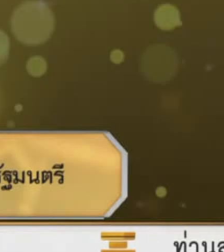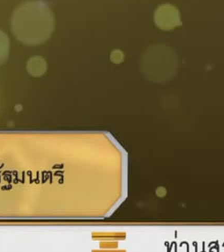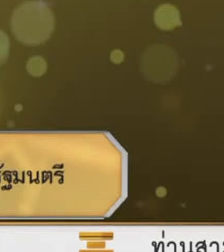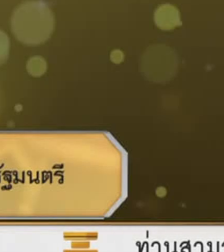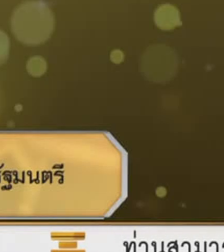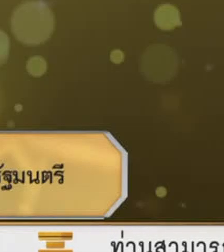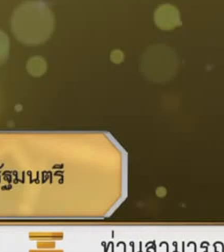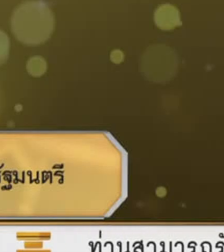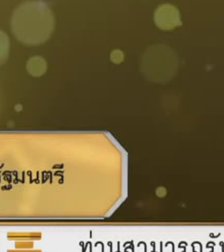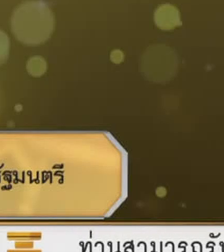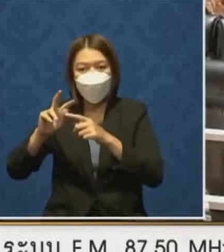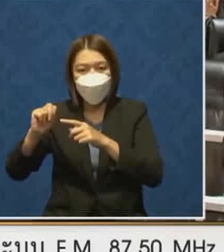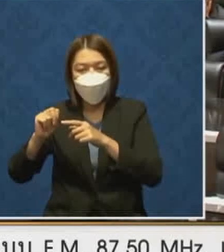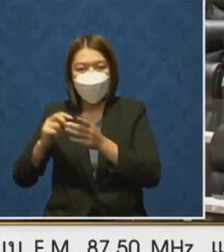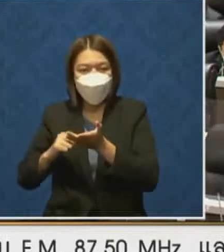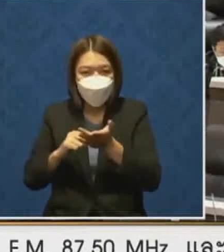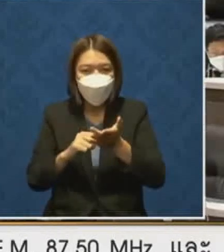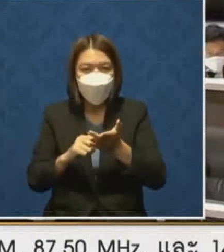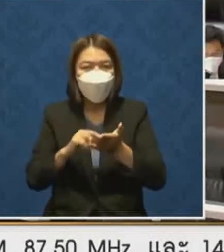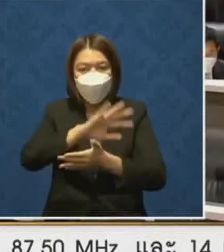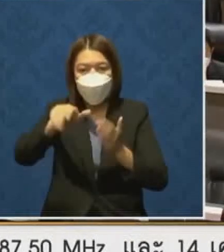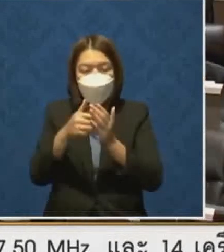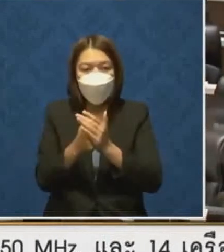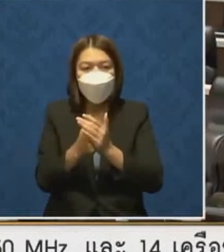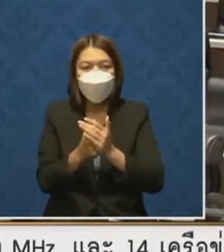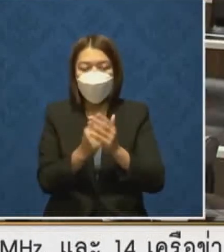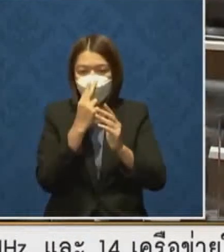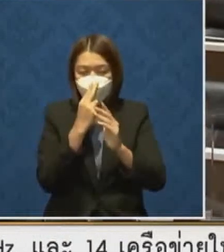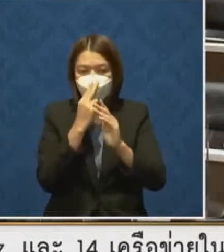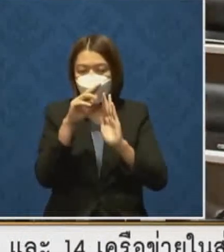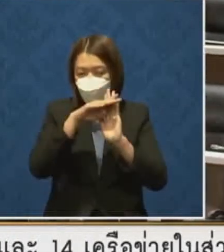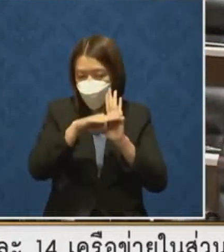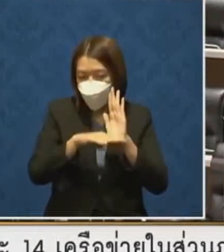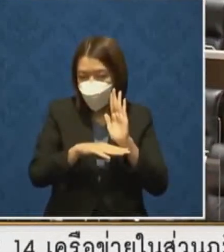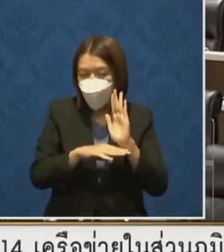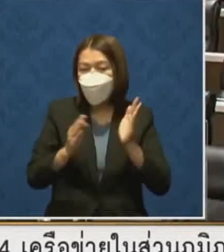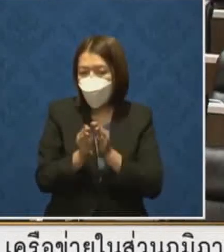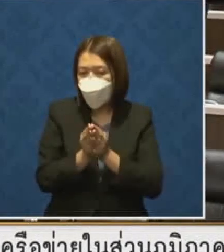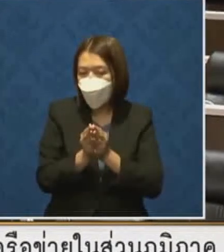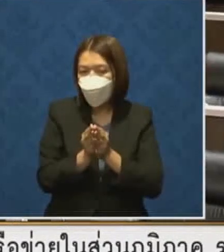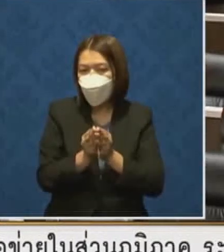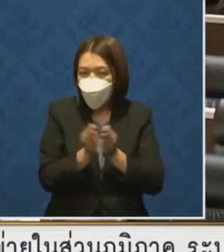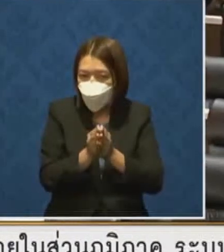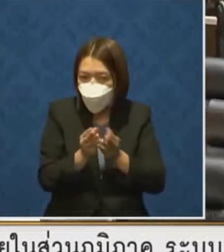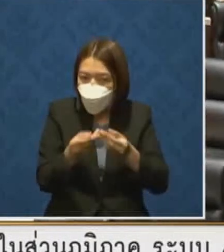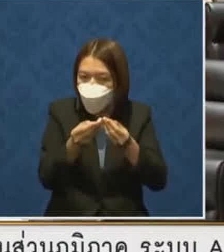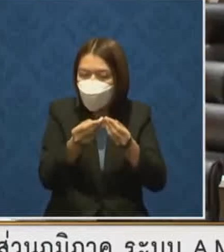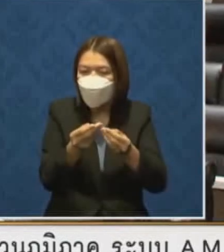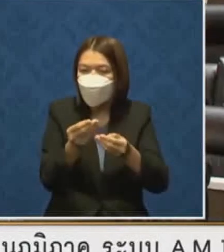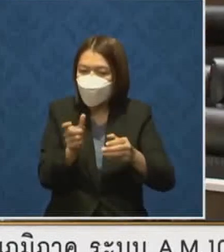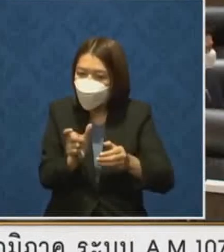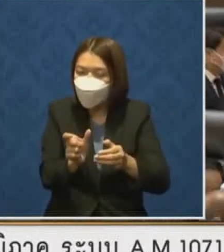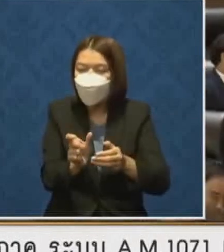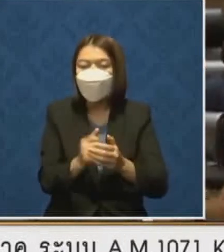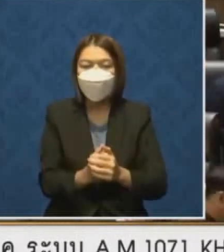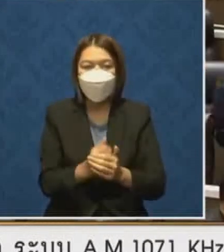ายแต่ว่าเสียงประชาชนนี่คือของแท้ให้เห็นชัดเจนว่านี่คือเสียงของพวกที่มองสถานการณ์